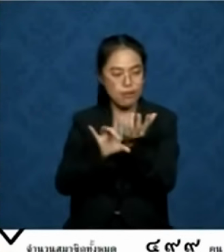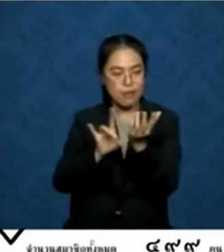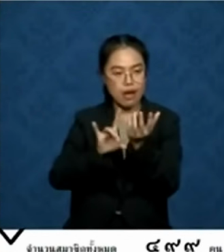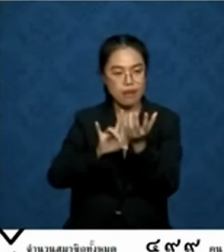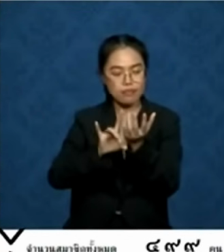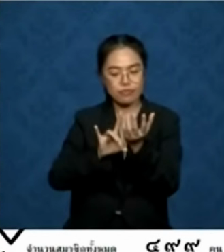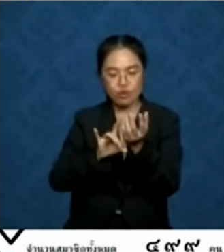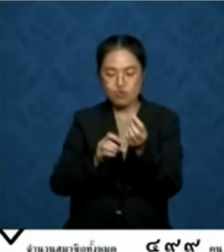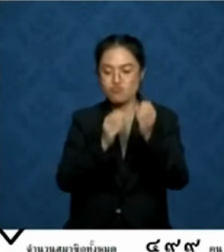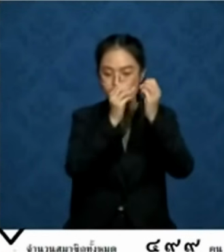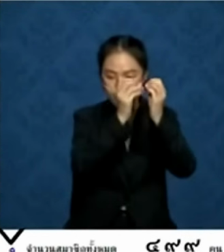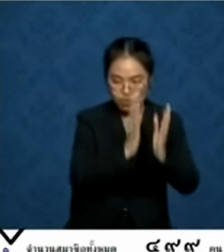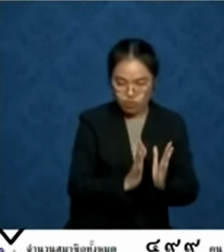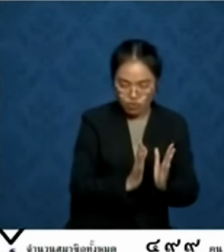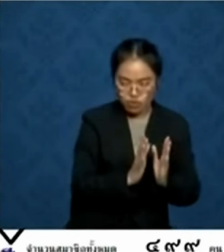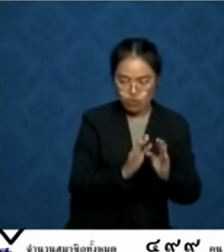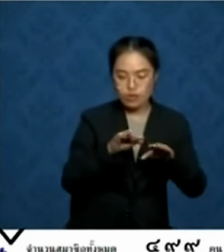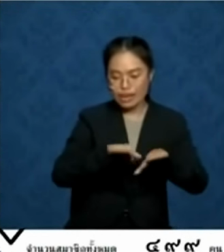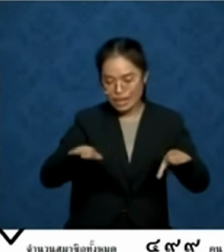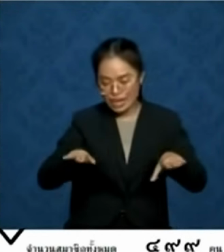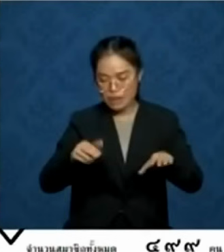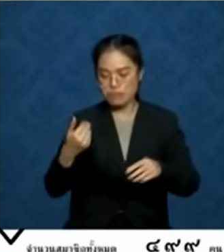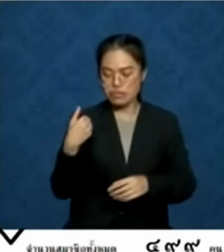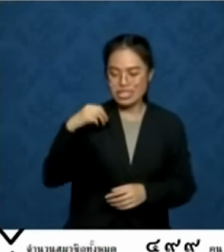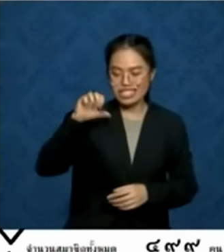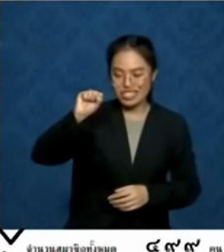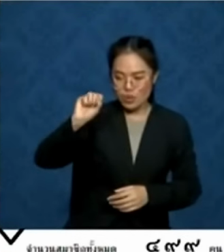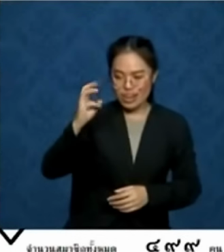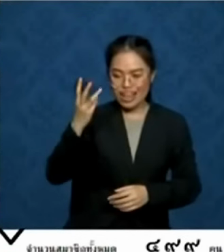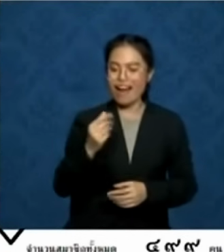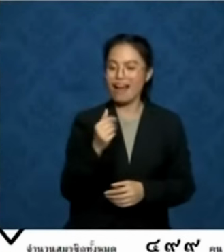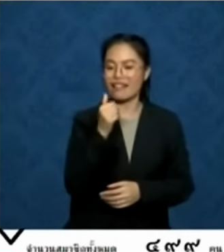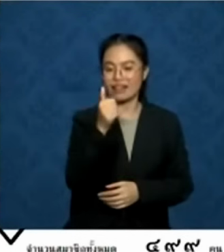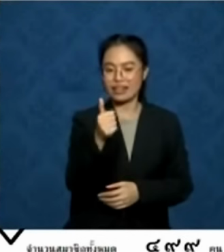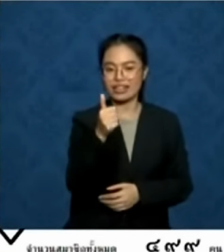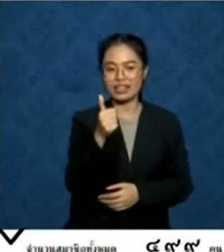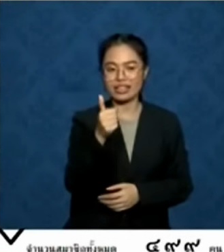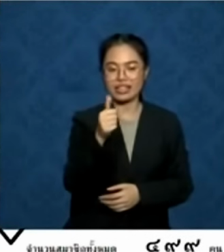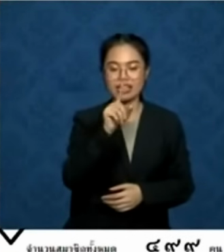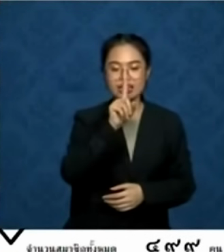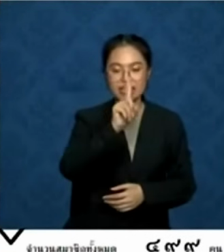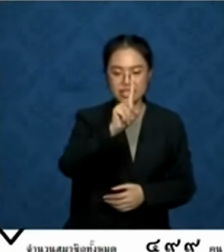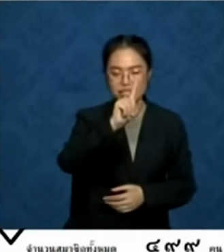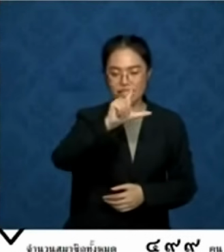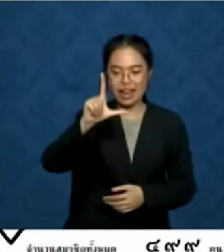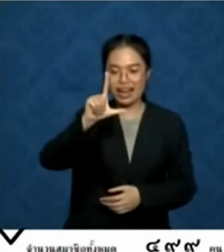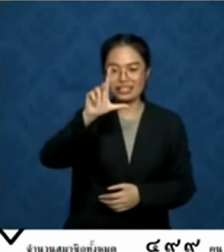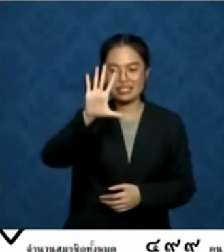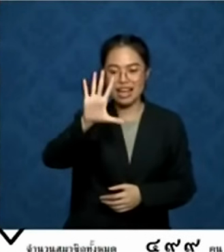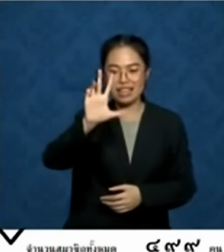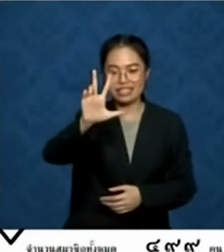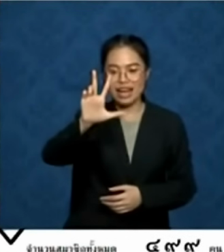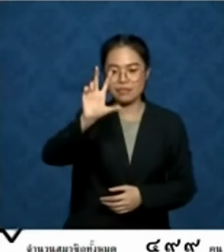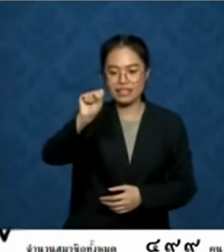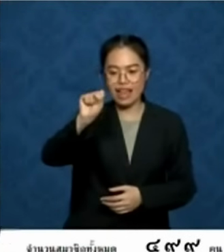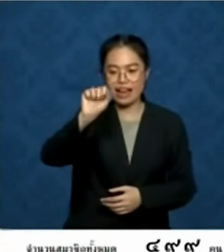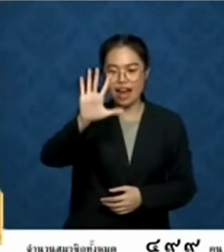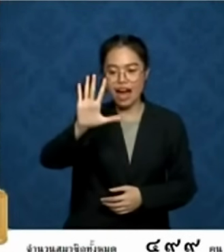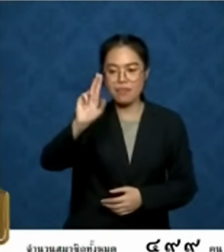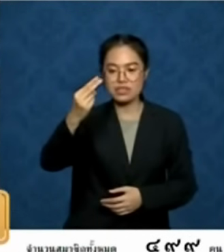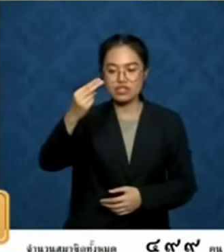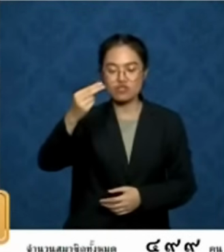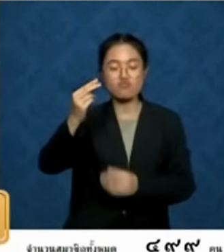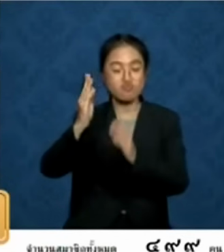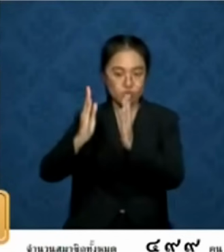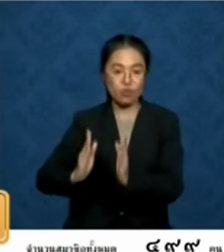ครูและบุคลากรทางการศึกษาได้รับสวัสดิการและคุณภาพชีวิตที่เหมาะสม 1,350,000 คนสนับสนุนบริการ